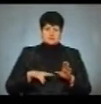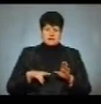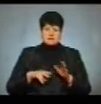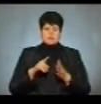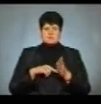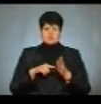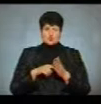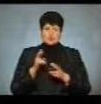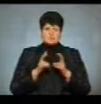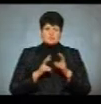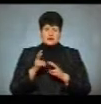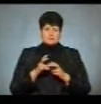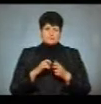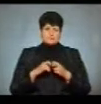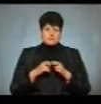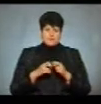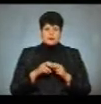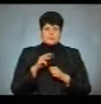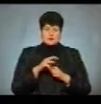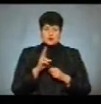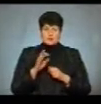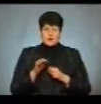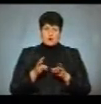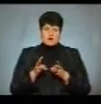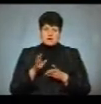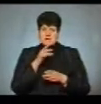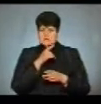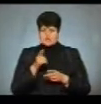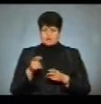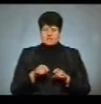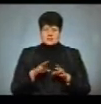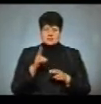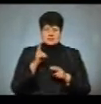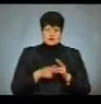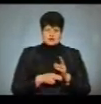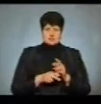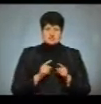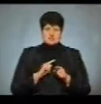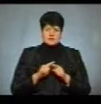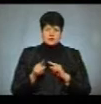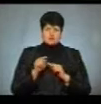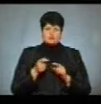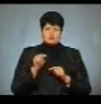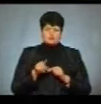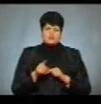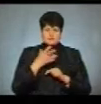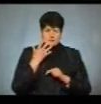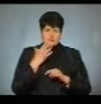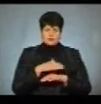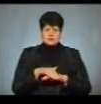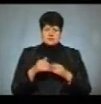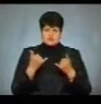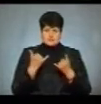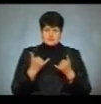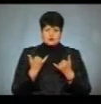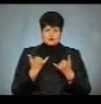підприємства «Івано-Франківськ Теплокомуненерго» Михайла Кобилянського, опалювальний сезон вирішили завершити швидше через потепління. На вулиці зараз